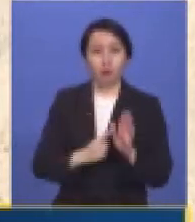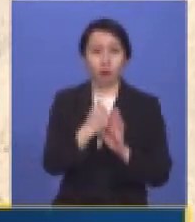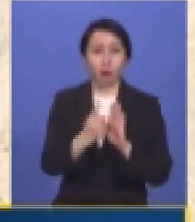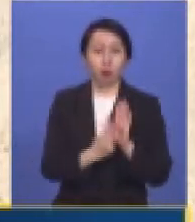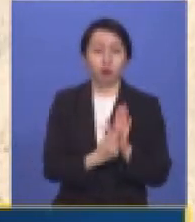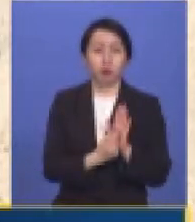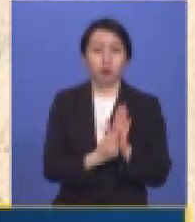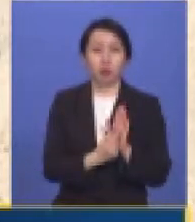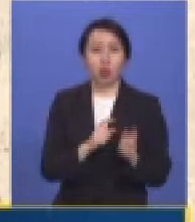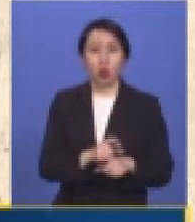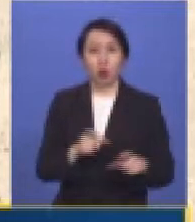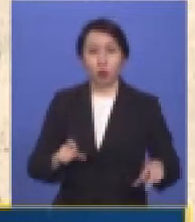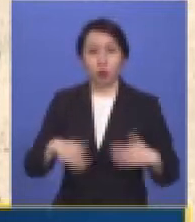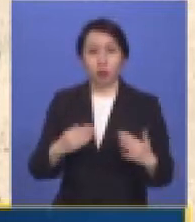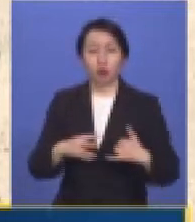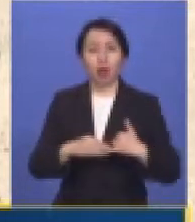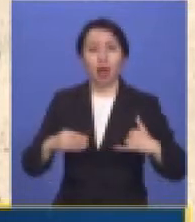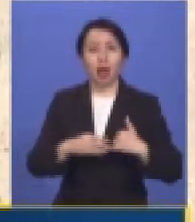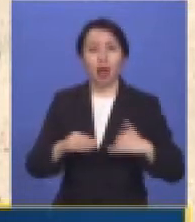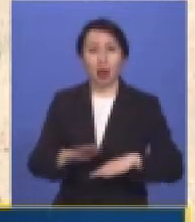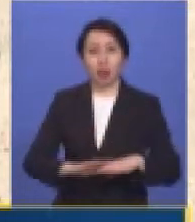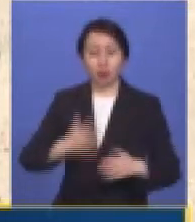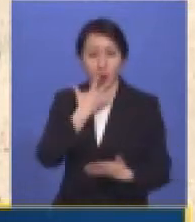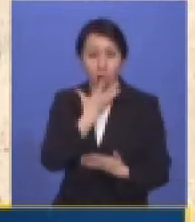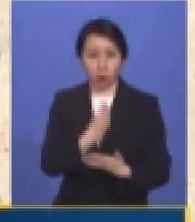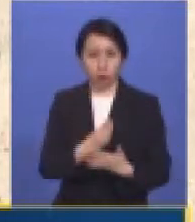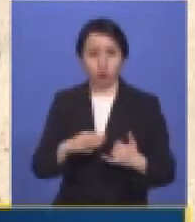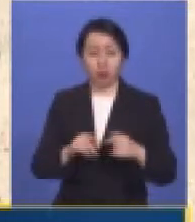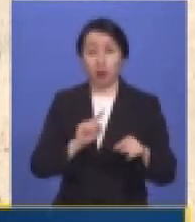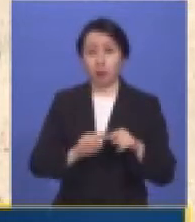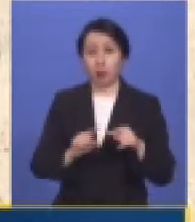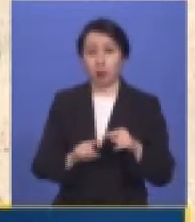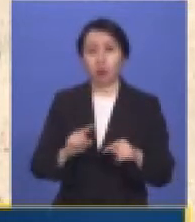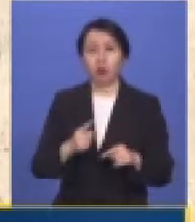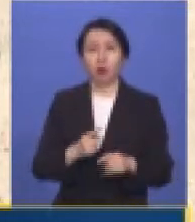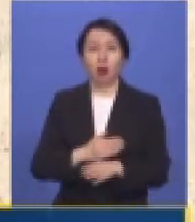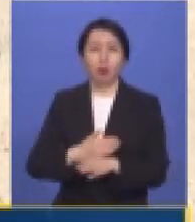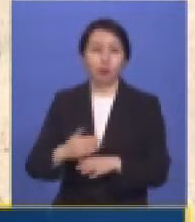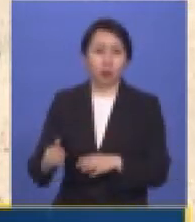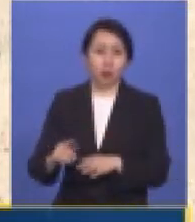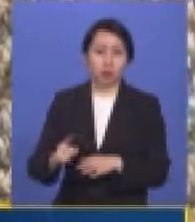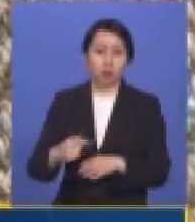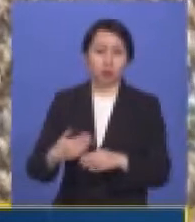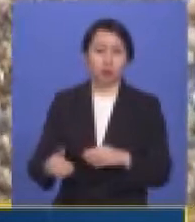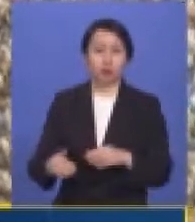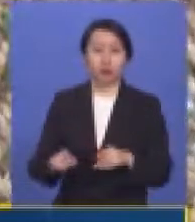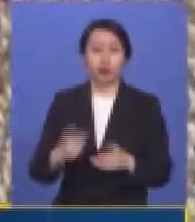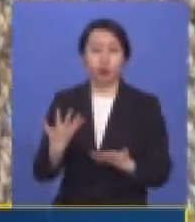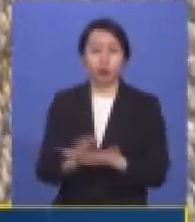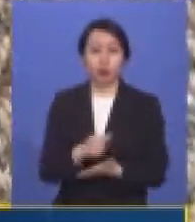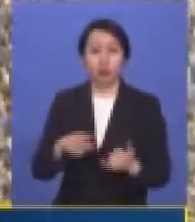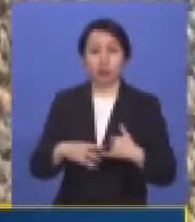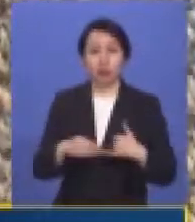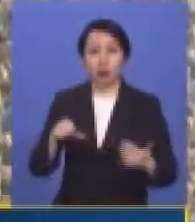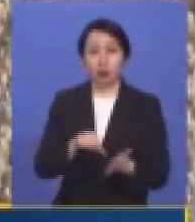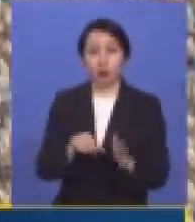– это люди задают о земле, о частной собственности. Как получить быстрее, почему идут задержки такие в получении земельных участков. Я